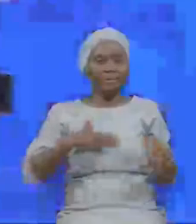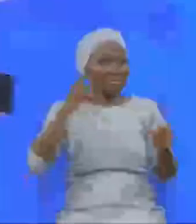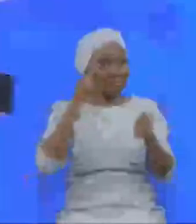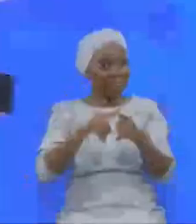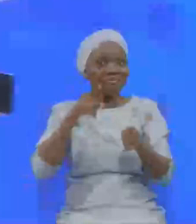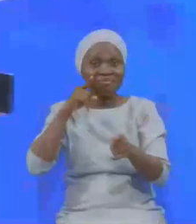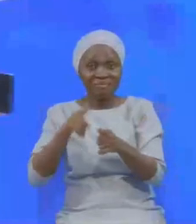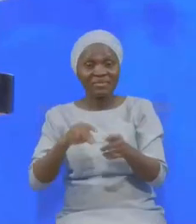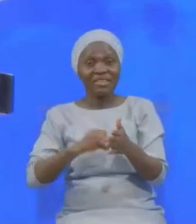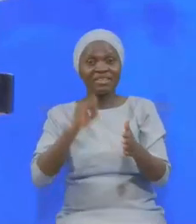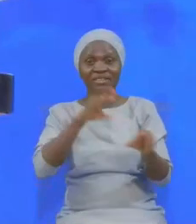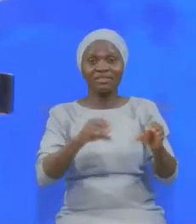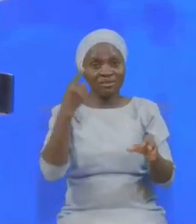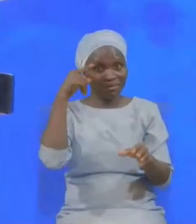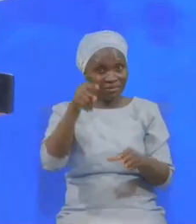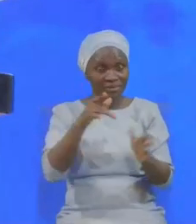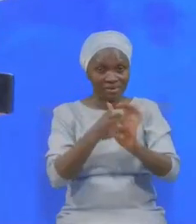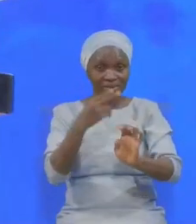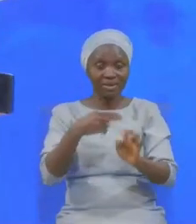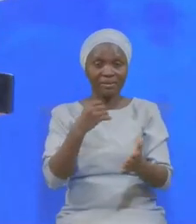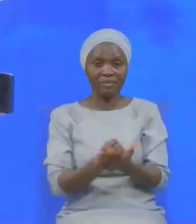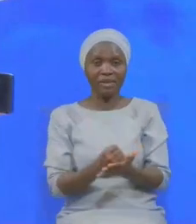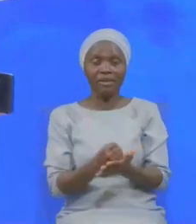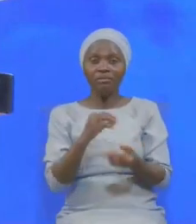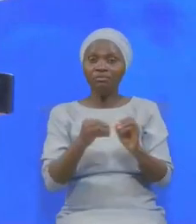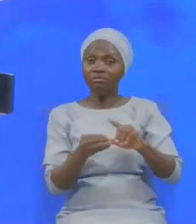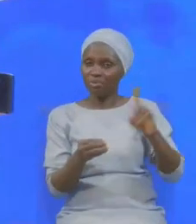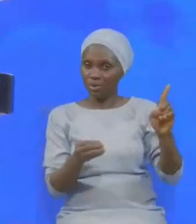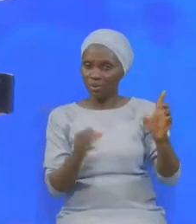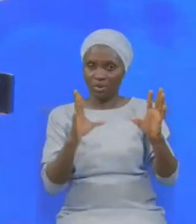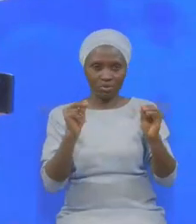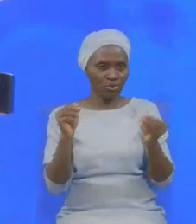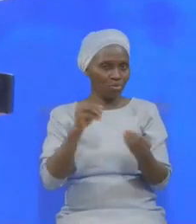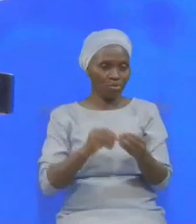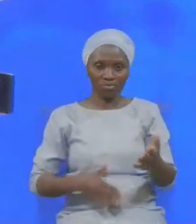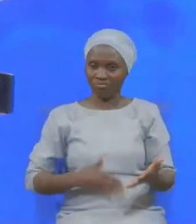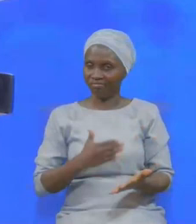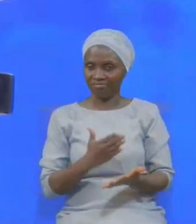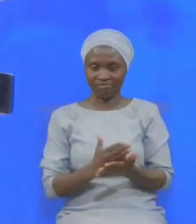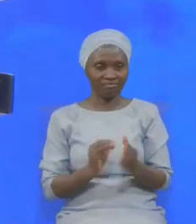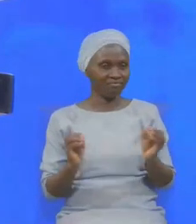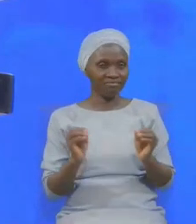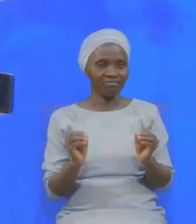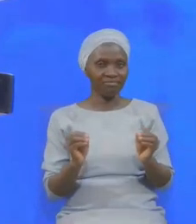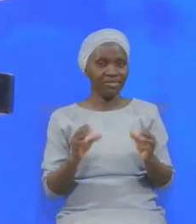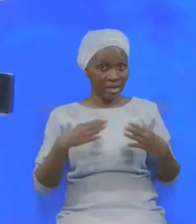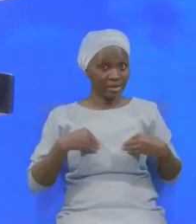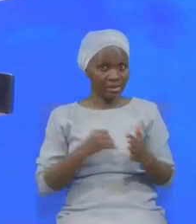c'est fait. Numéro 1, plus jamais de stérilité. Vous